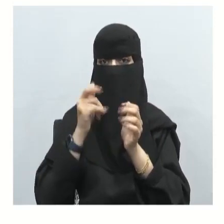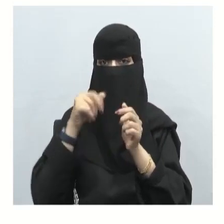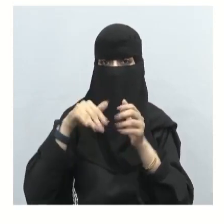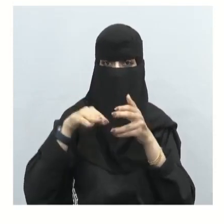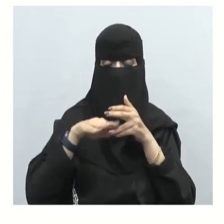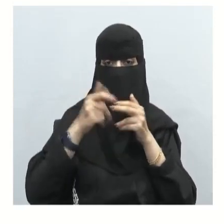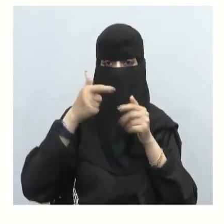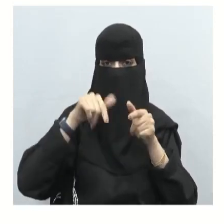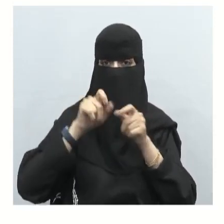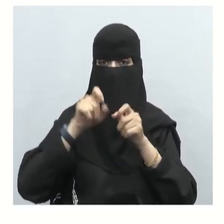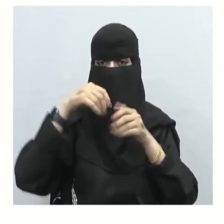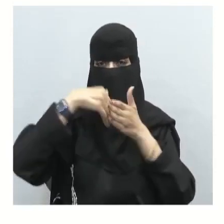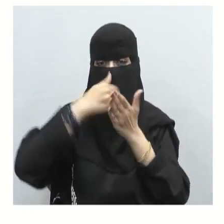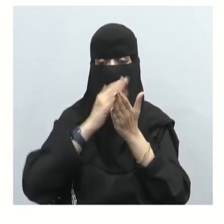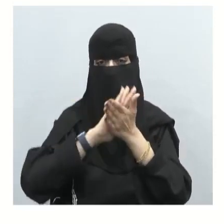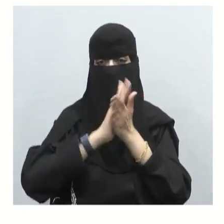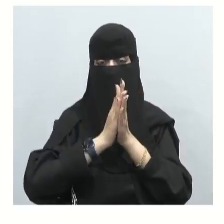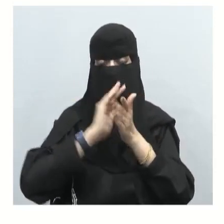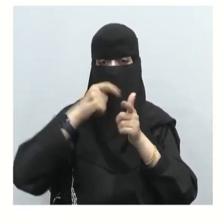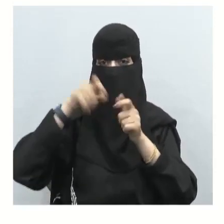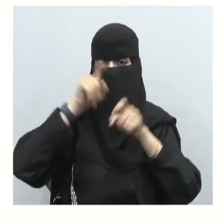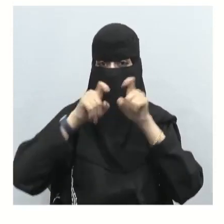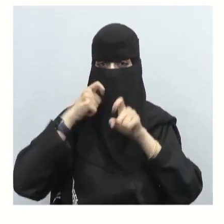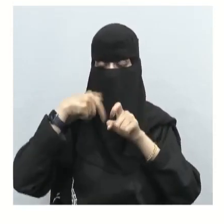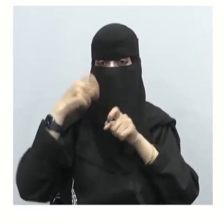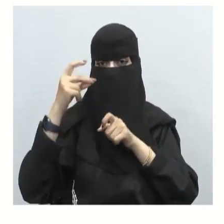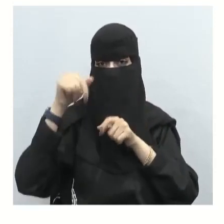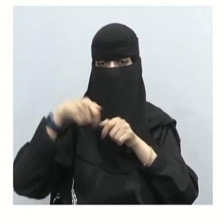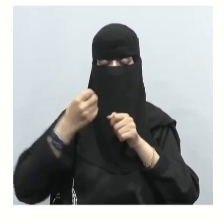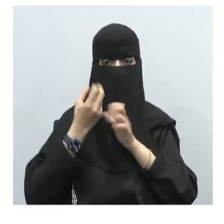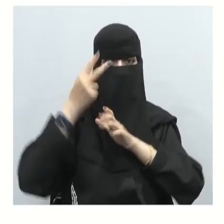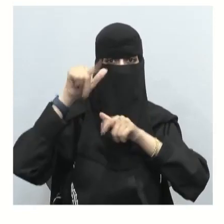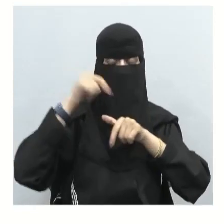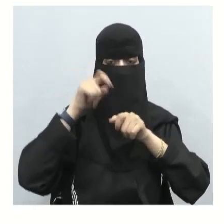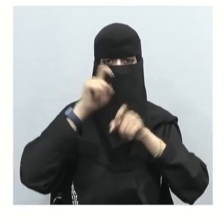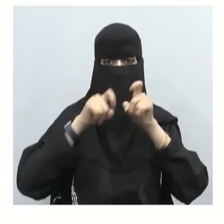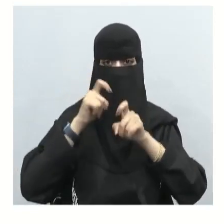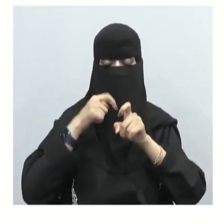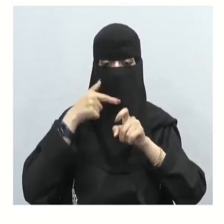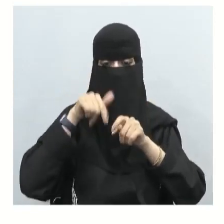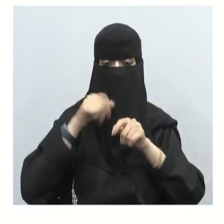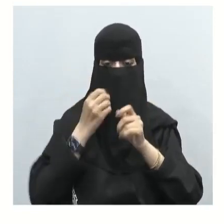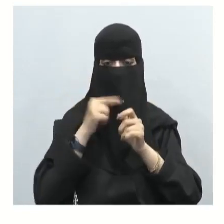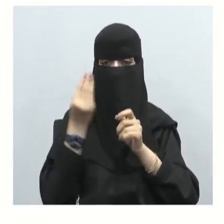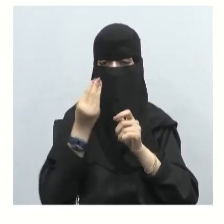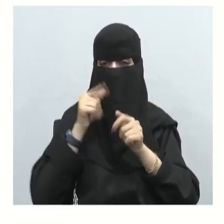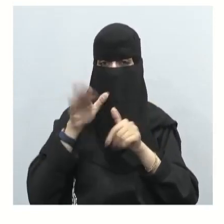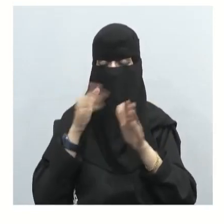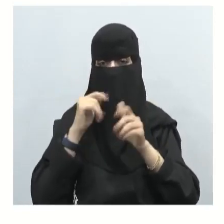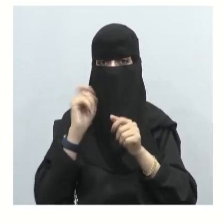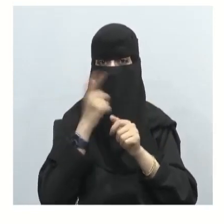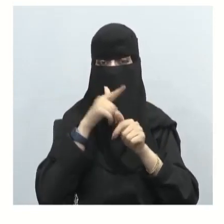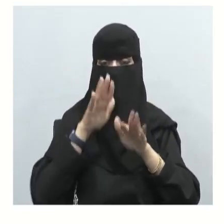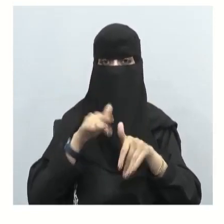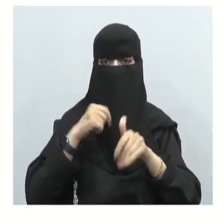مرشح الاستقطاب الثاني وهذا اللي استنتجناه من قانون مالوس اذا من قانون مارس كميه قليله فقط مرت